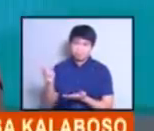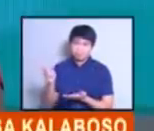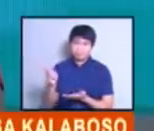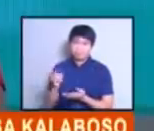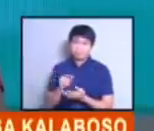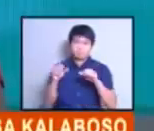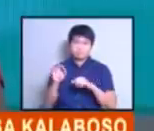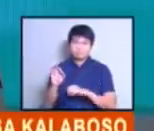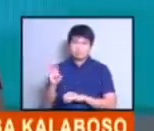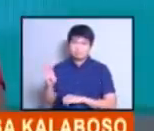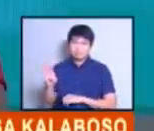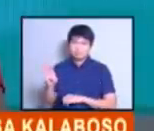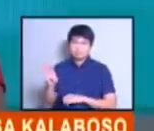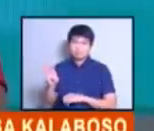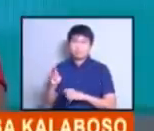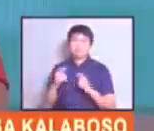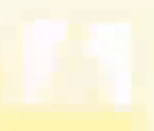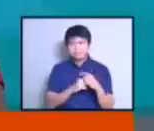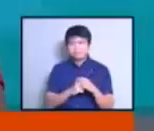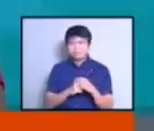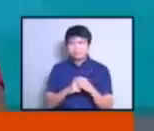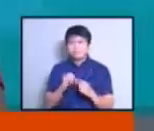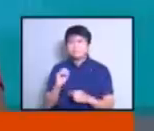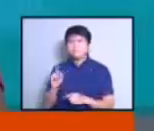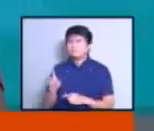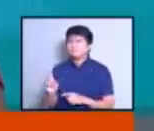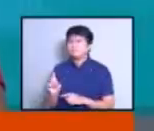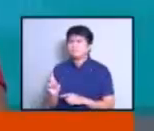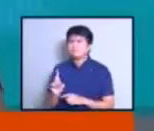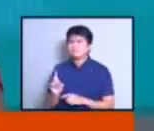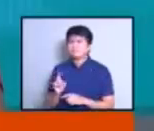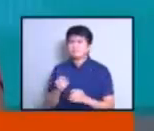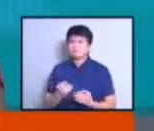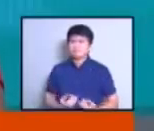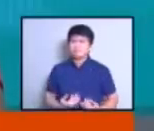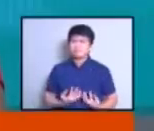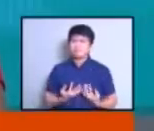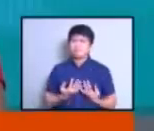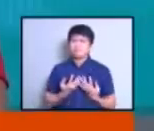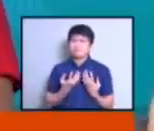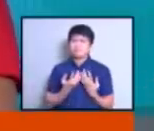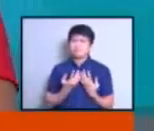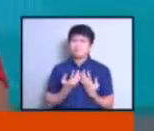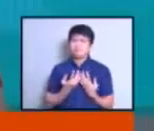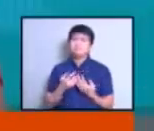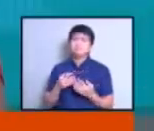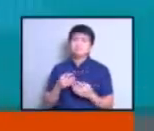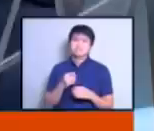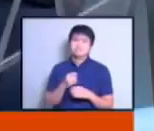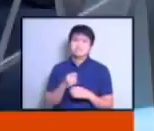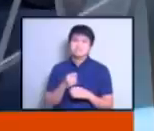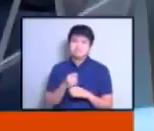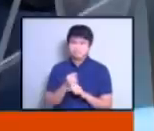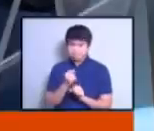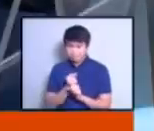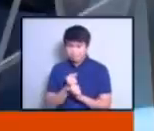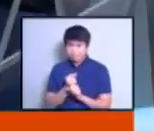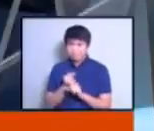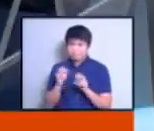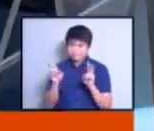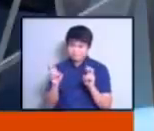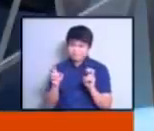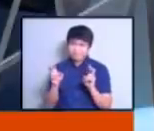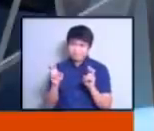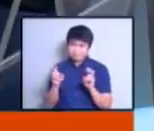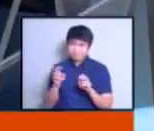post namin yan sa Facebook. Testing lang muna sana. Ano po yung inspirasyon nyo sa likod ng pagkukompose nyo nitong kantang Manok sa Pula?